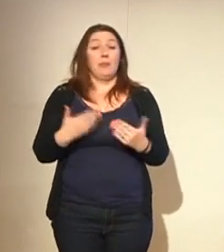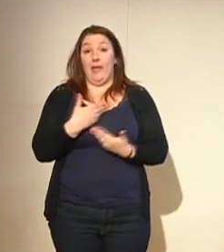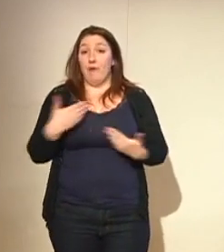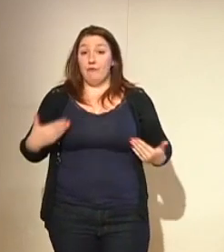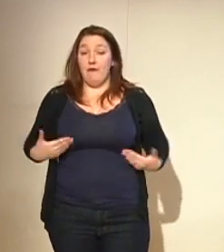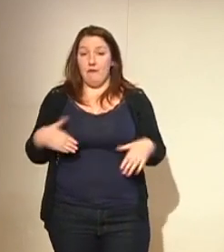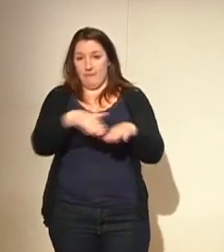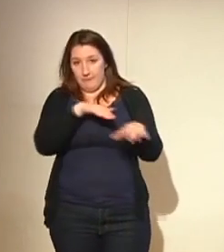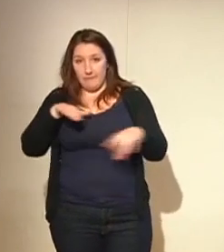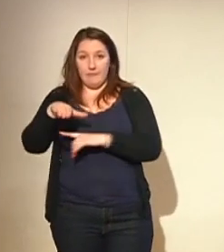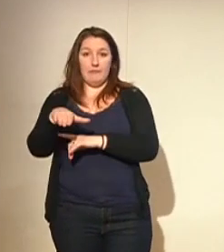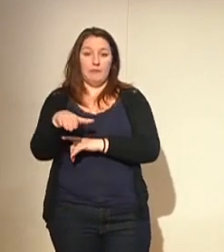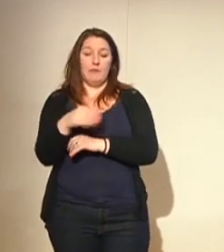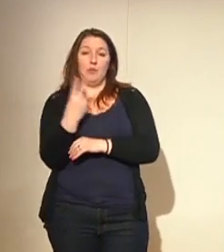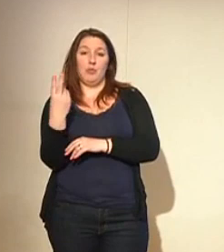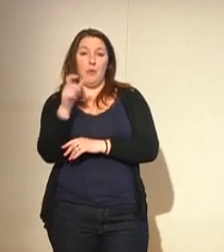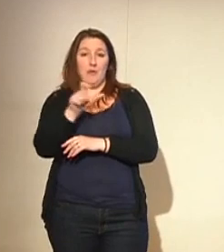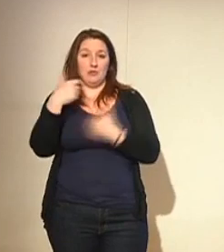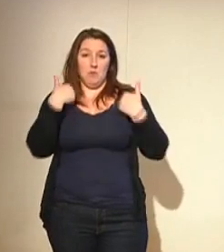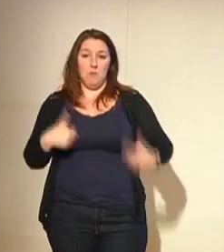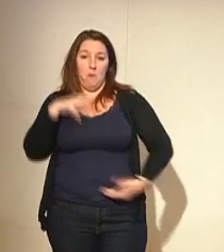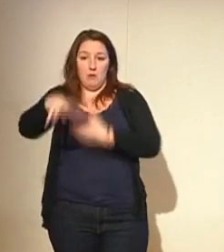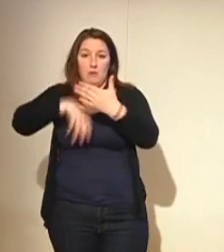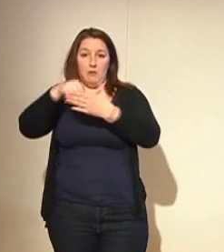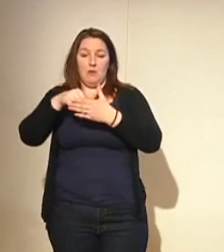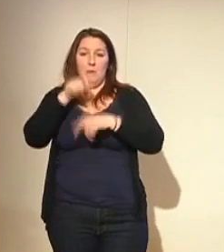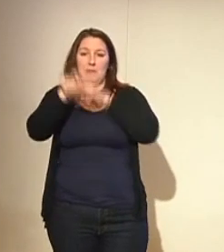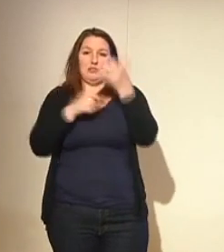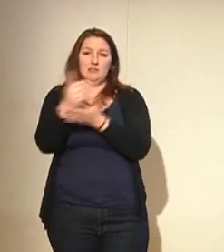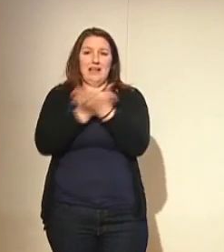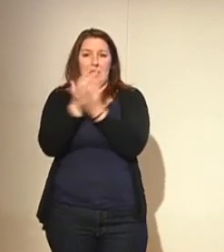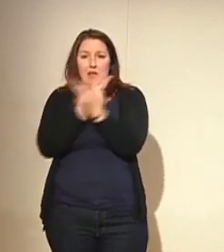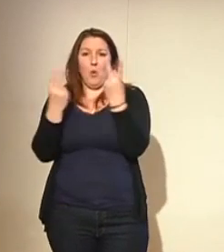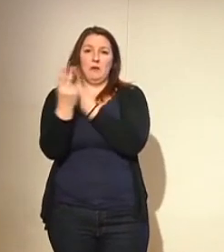enfin de membres représentant le personnel de la